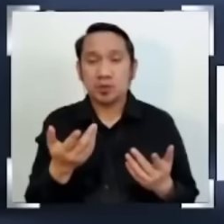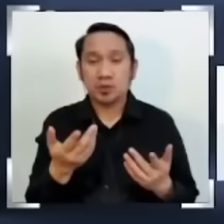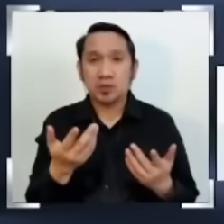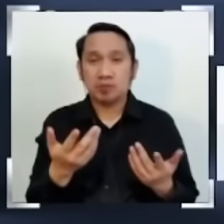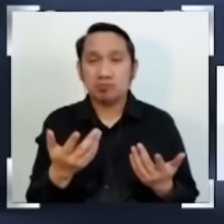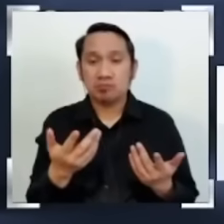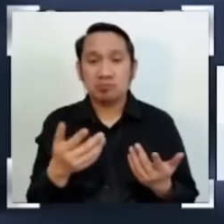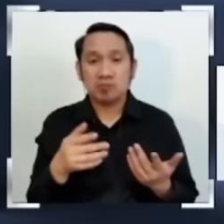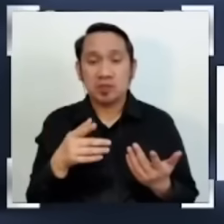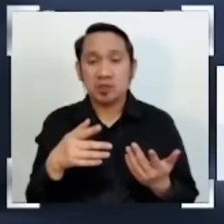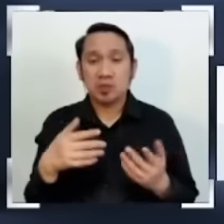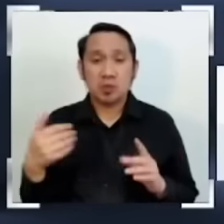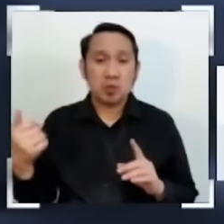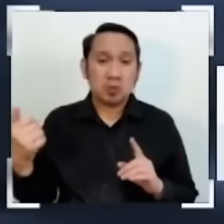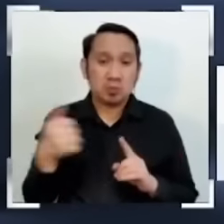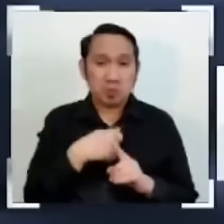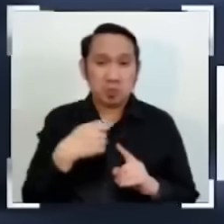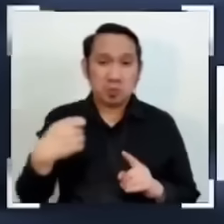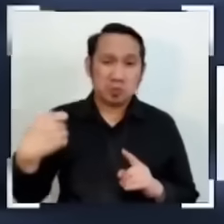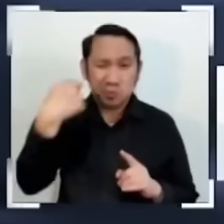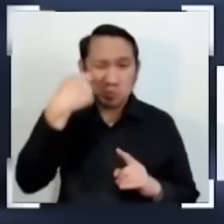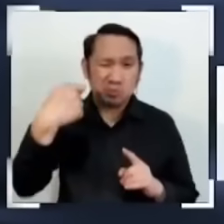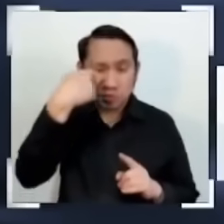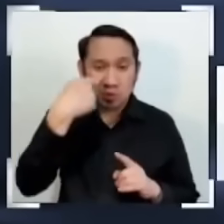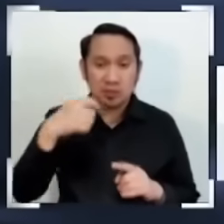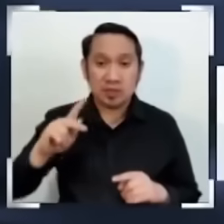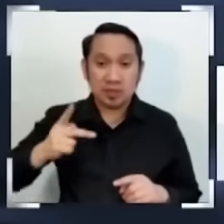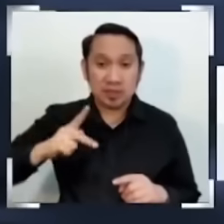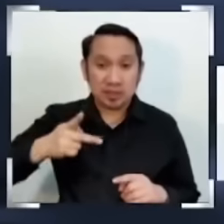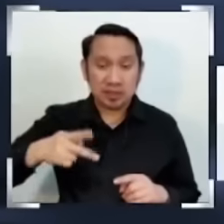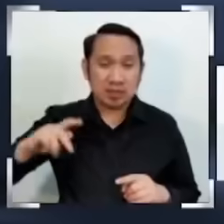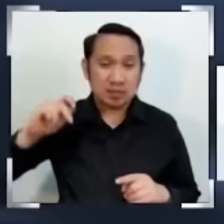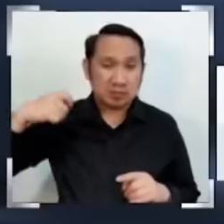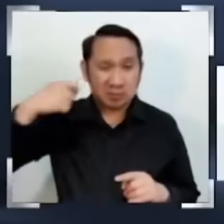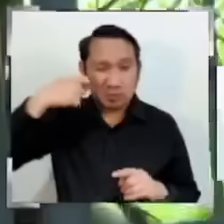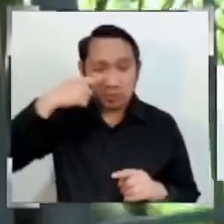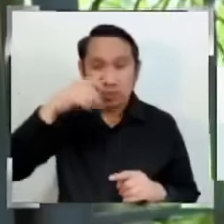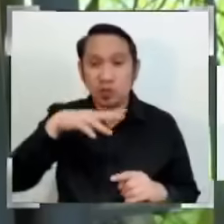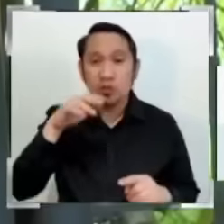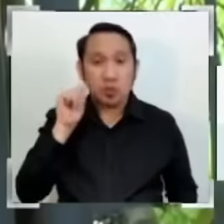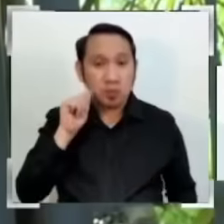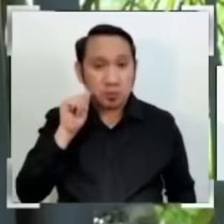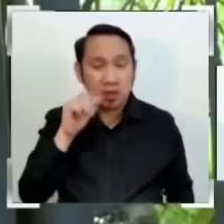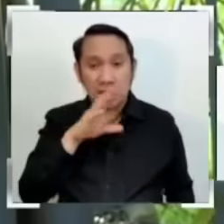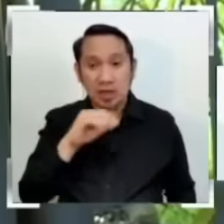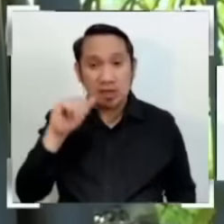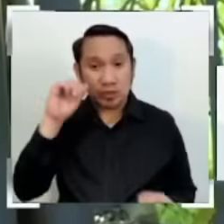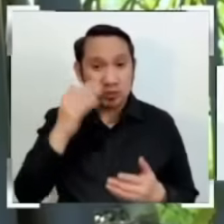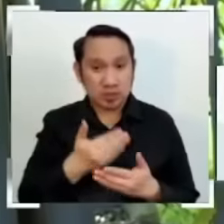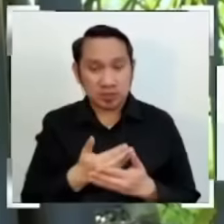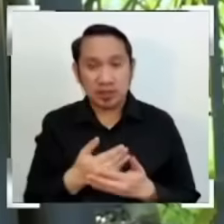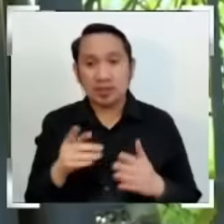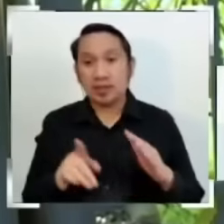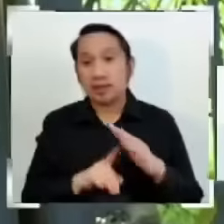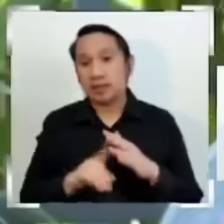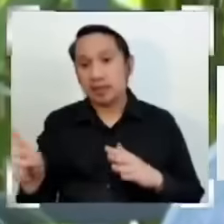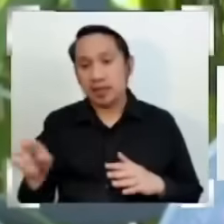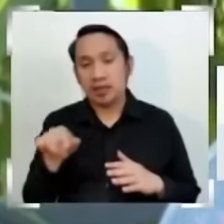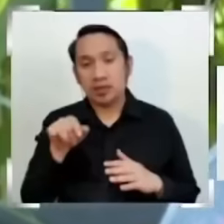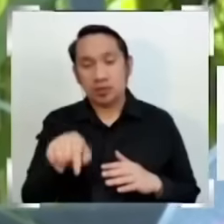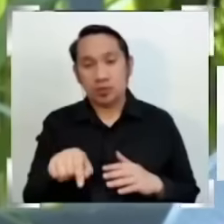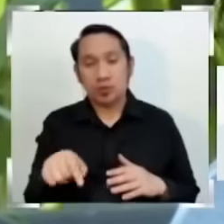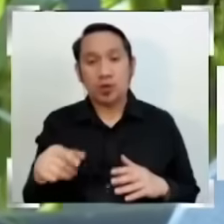ninampas po ng susi na marami tapos sununtok ng babae at ng anak. Nakataka si LB sa bahay ng kanyang amo